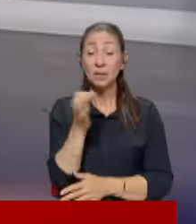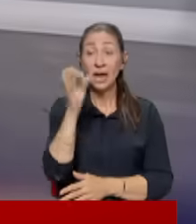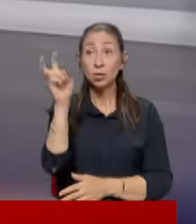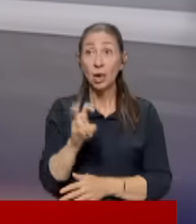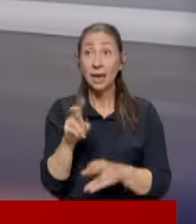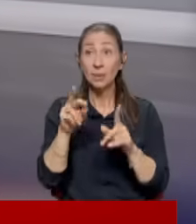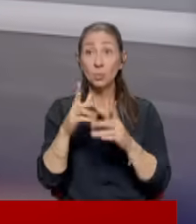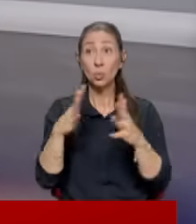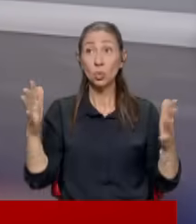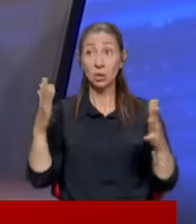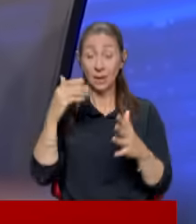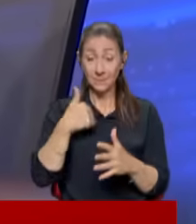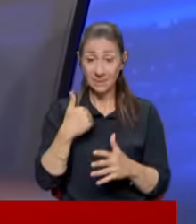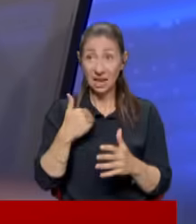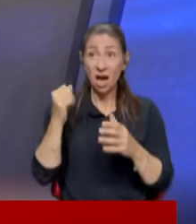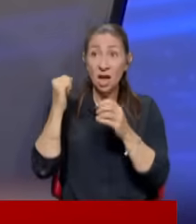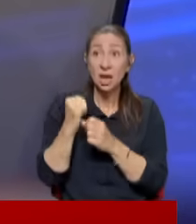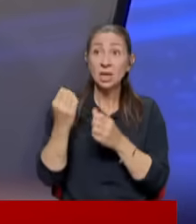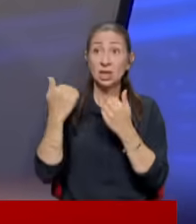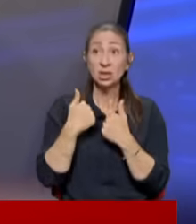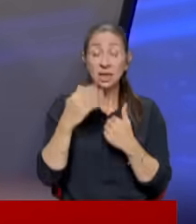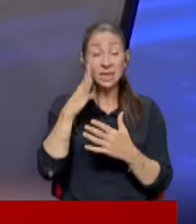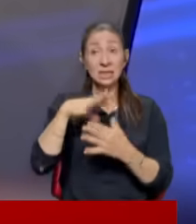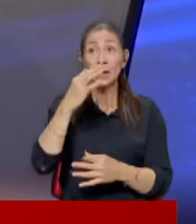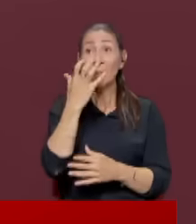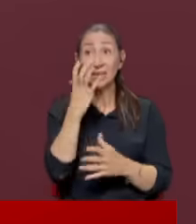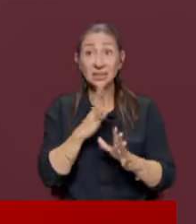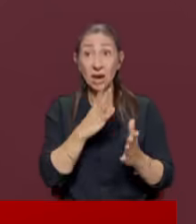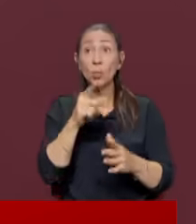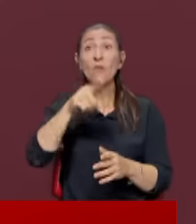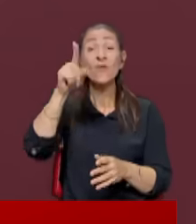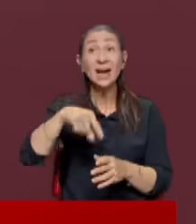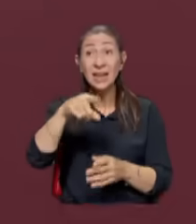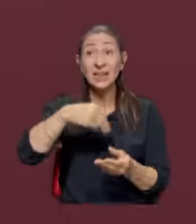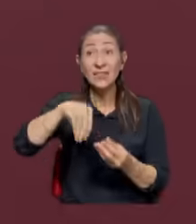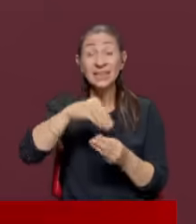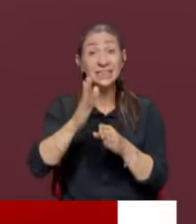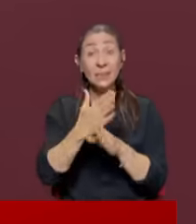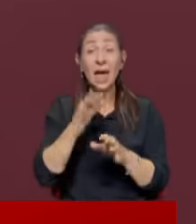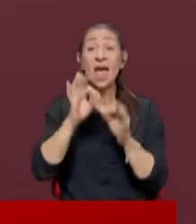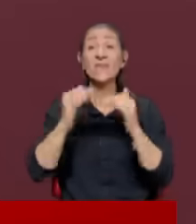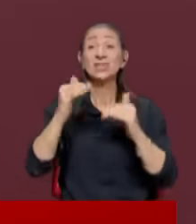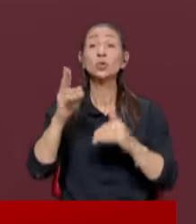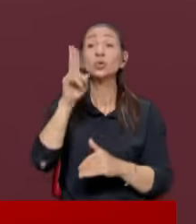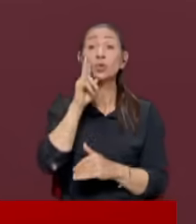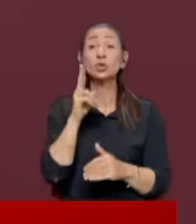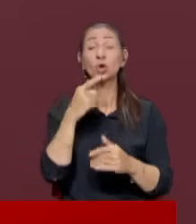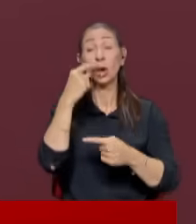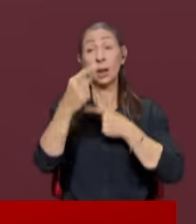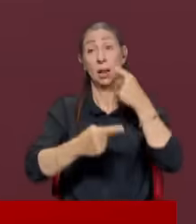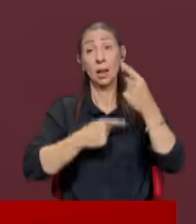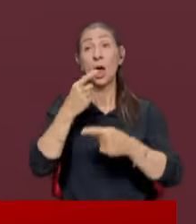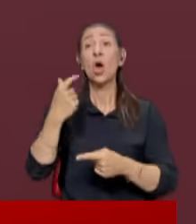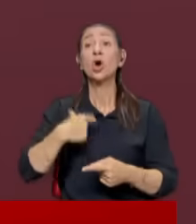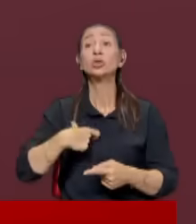dolar gibi bir büyüklükte bize külfet getirecek. İnsanlarımızın beklentisi var. Bu vergilerin faiz sebep, enflasyon sonuç iddiasına